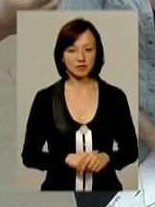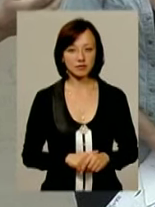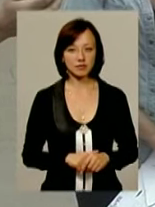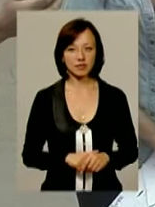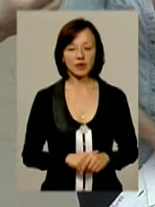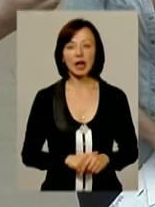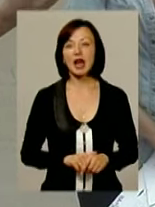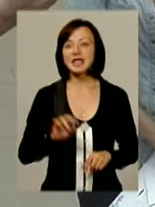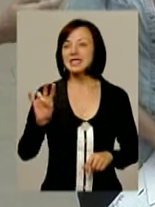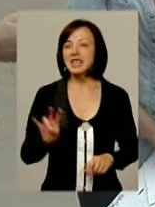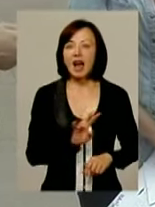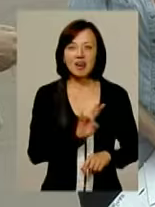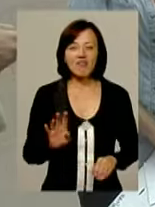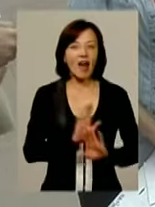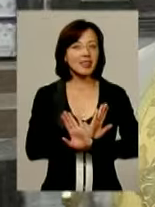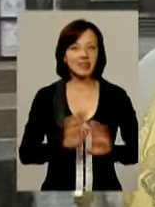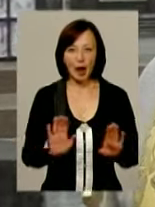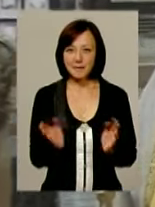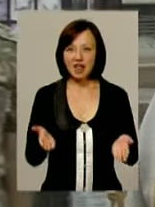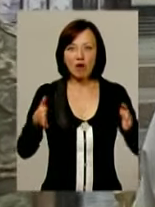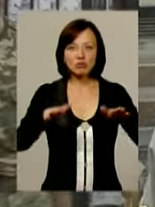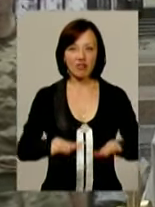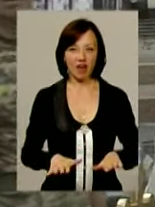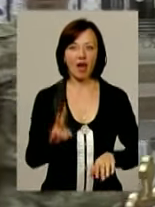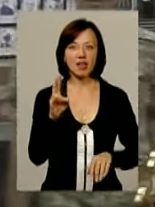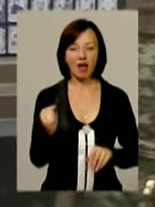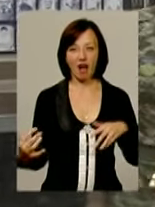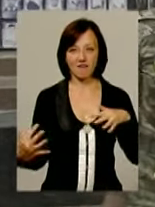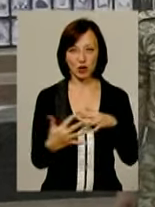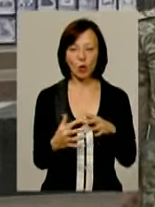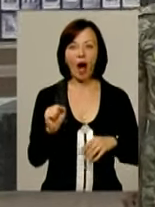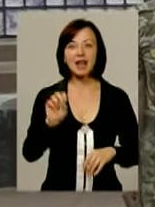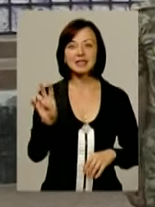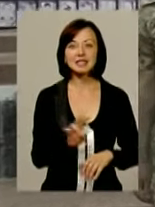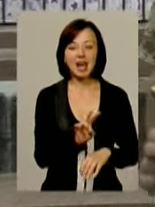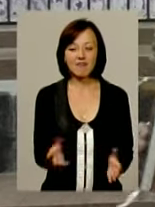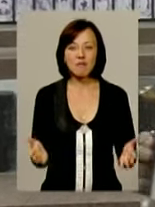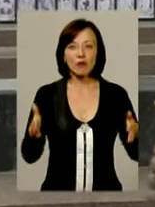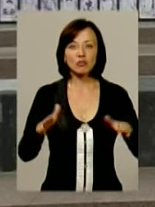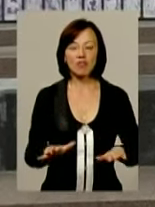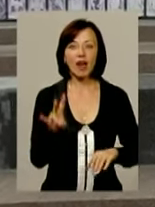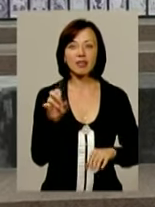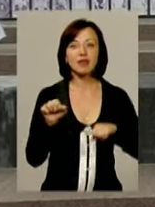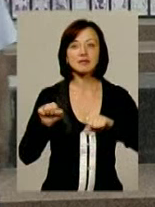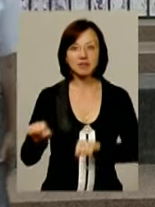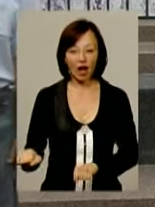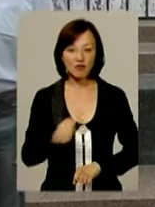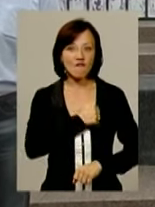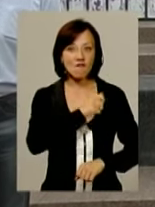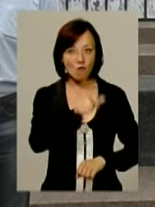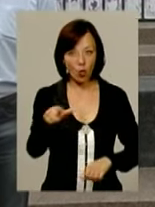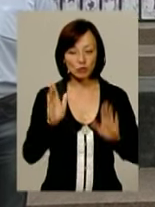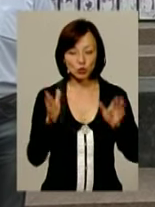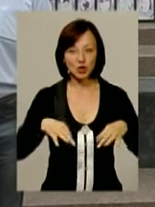Церква не благословляє на війну, церква благословляє на захист. Тому дай Боже, щоб ці воїни, які будуть на цьому